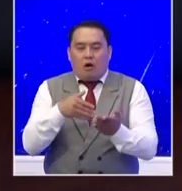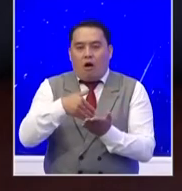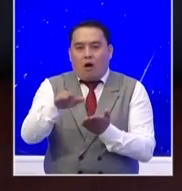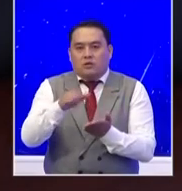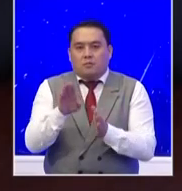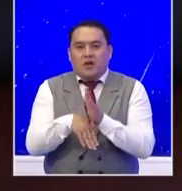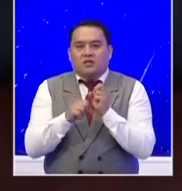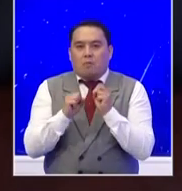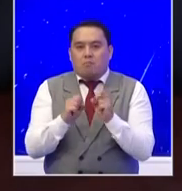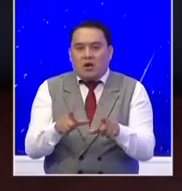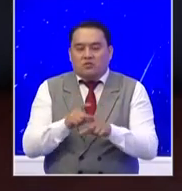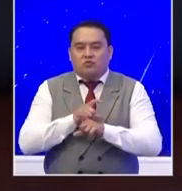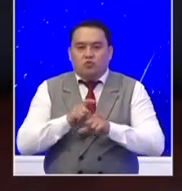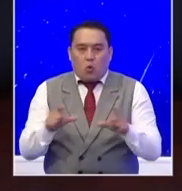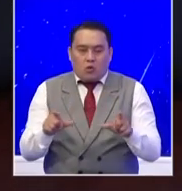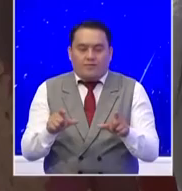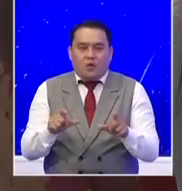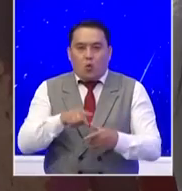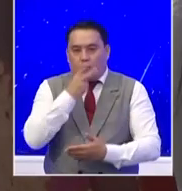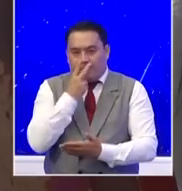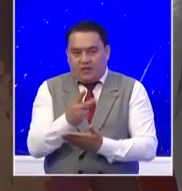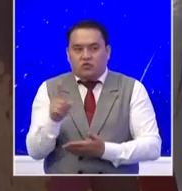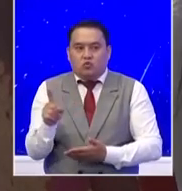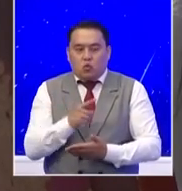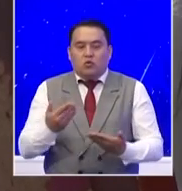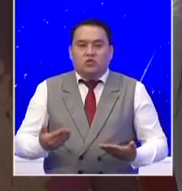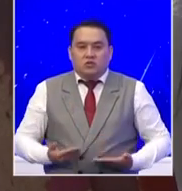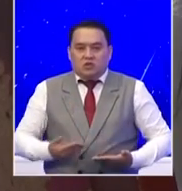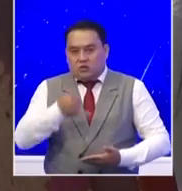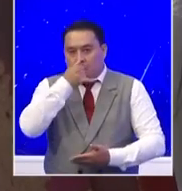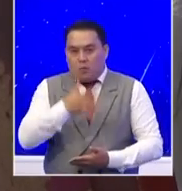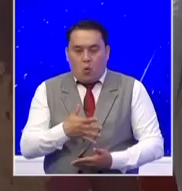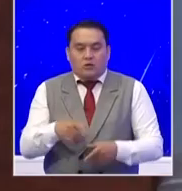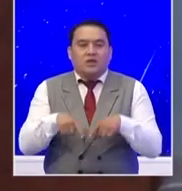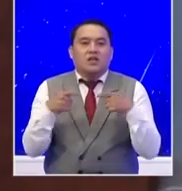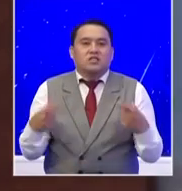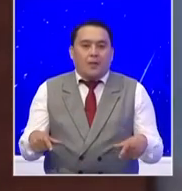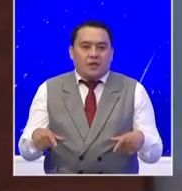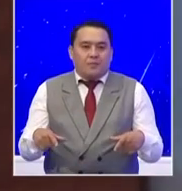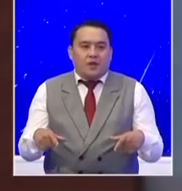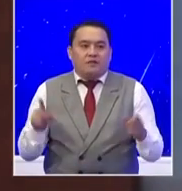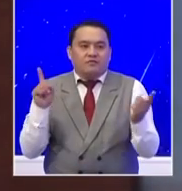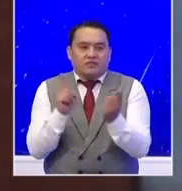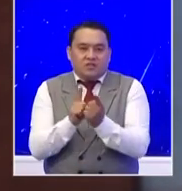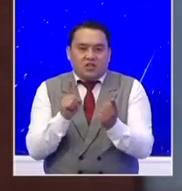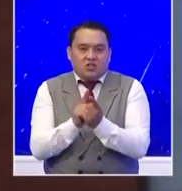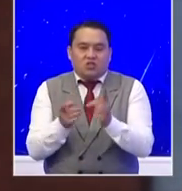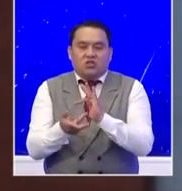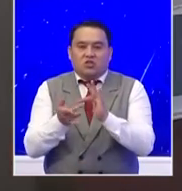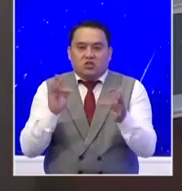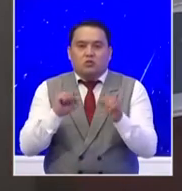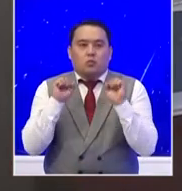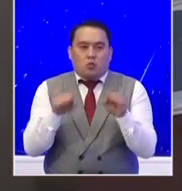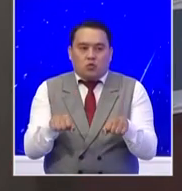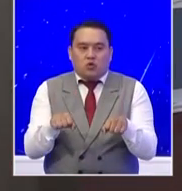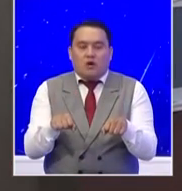целях безопасности учащихся и педагогов. Увидеться, что называется, вживую, не получится и на экзаменах. Однако встречаться в онлайн-режиме никто не